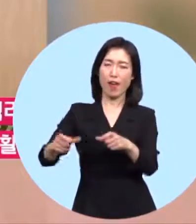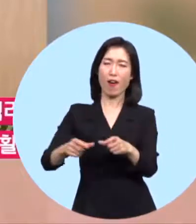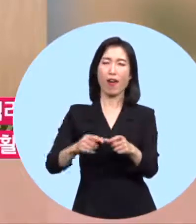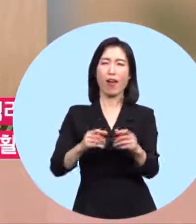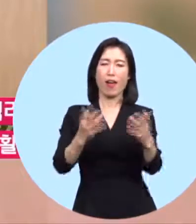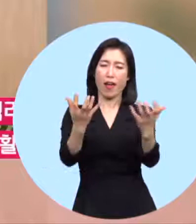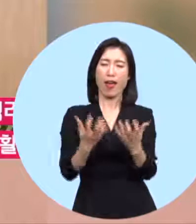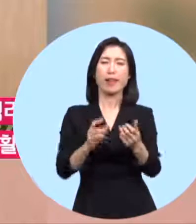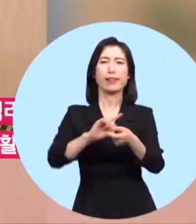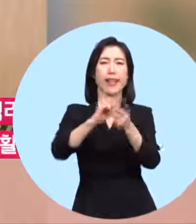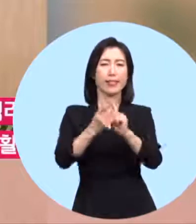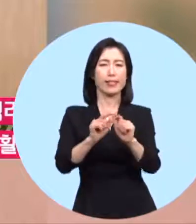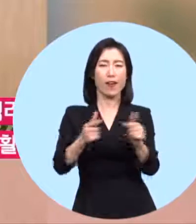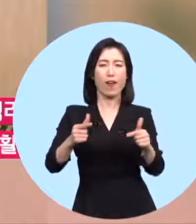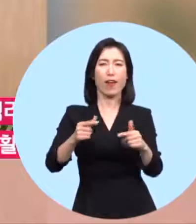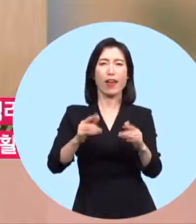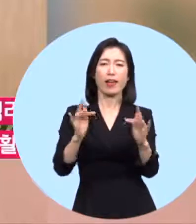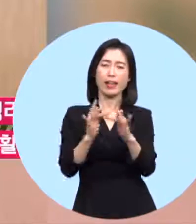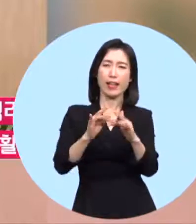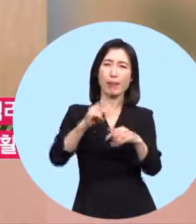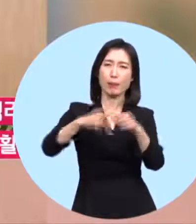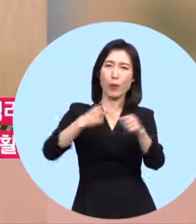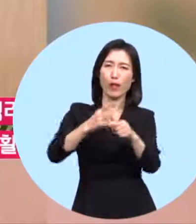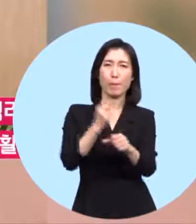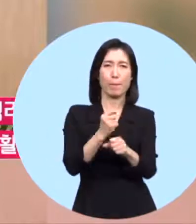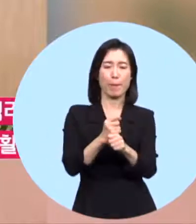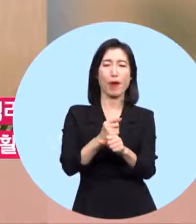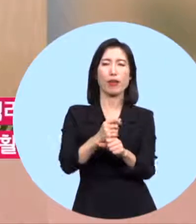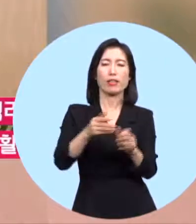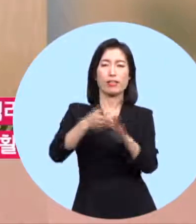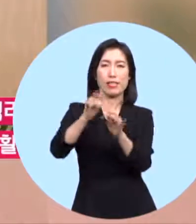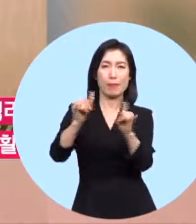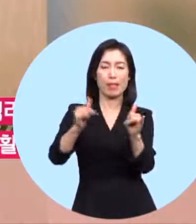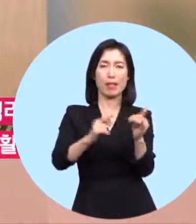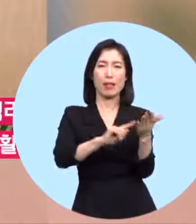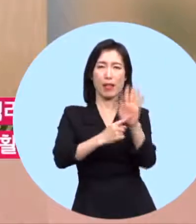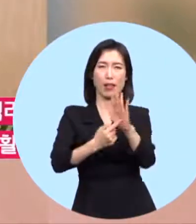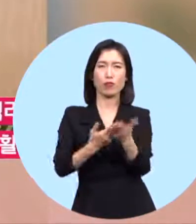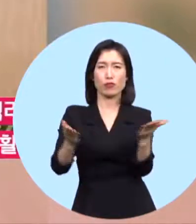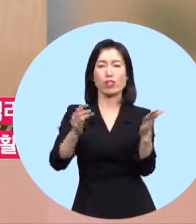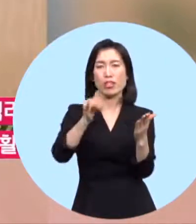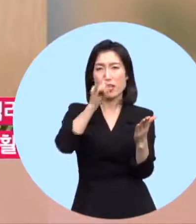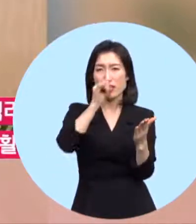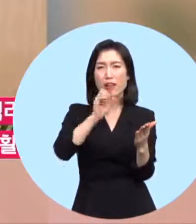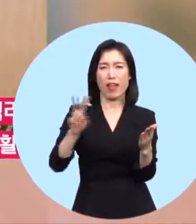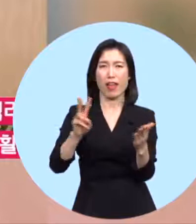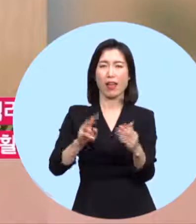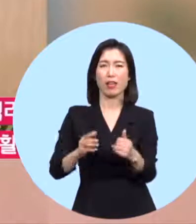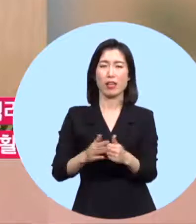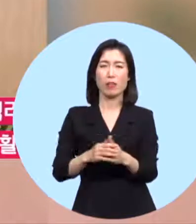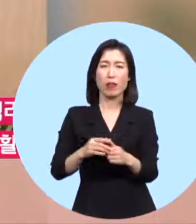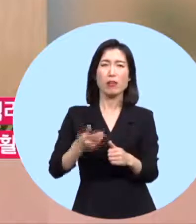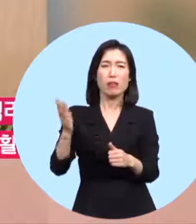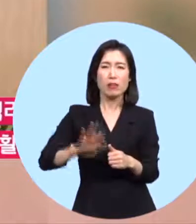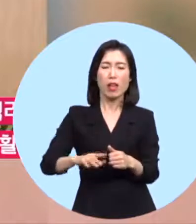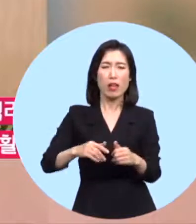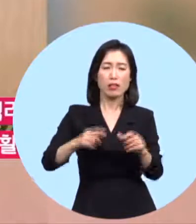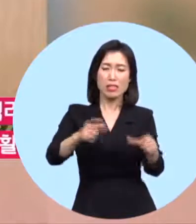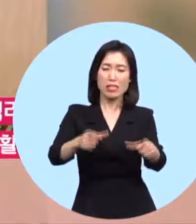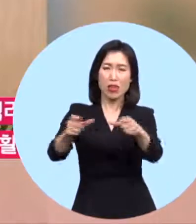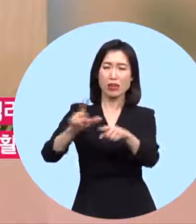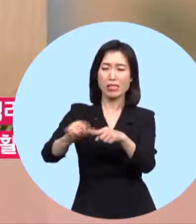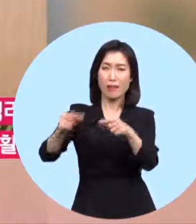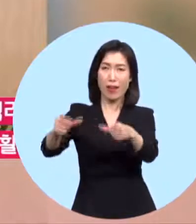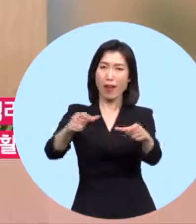지역에서도 다양한 콘텐츠를 제작하고 시민들에게 제공해야 하지만 지역에서 영상 제작 인프라를